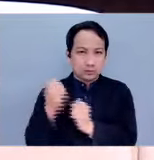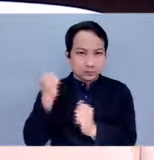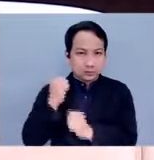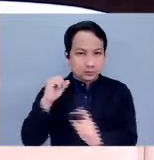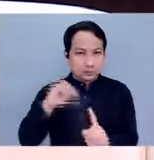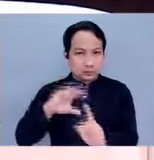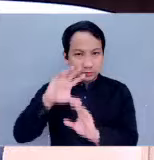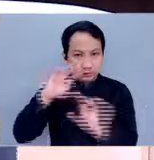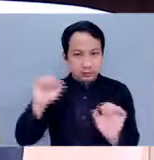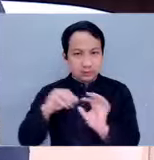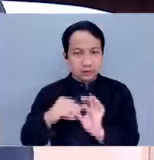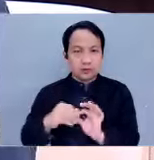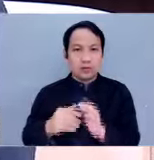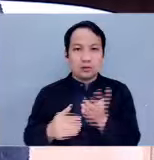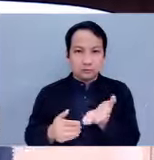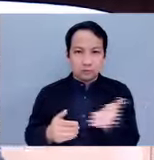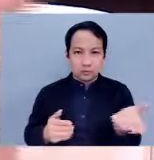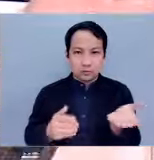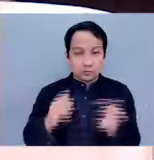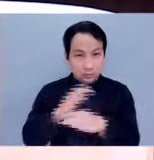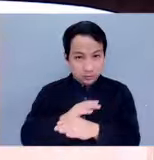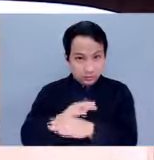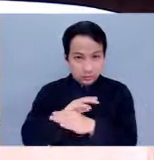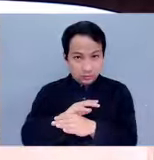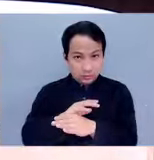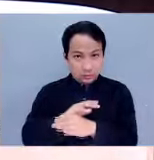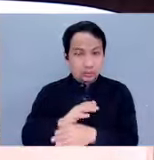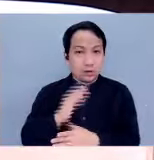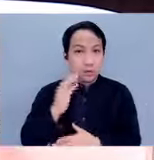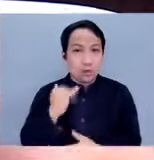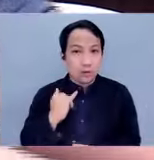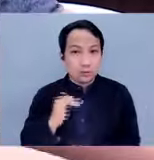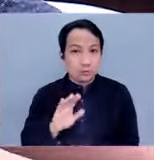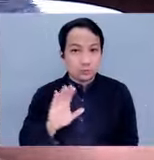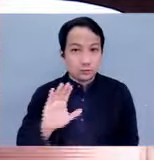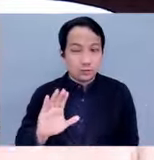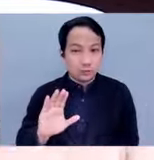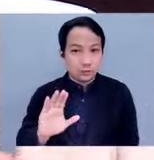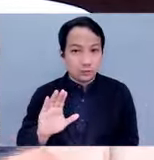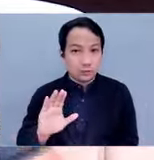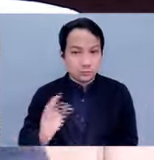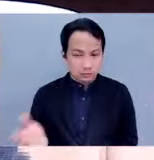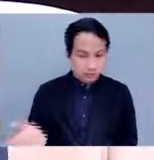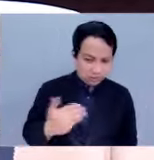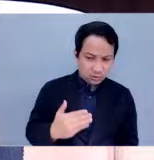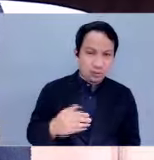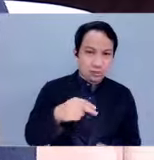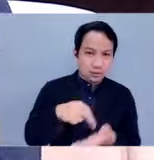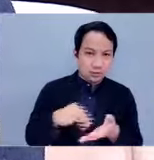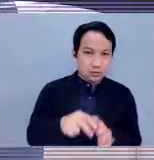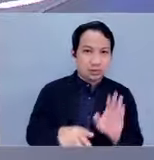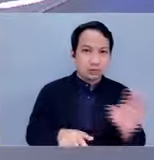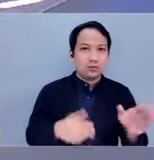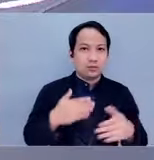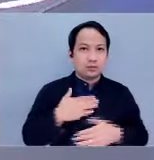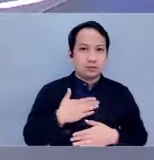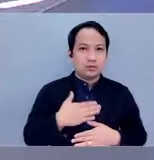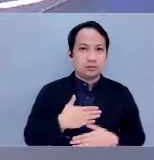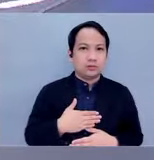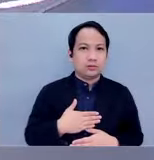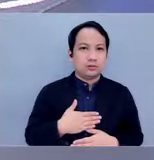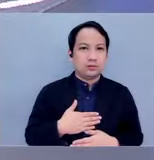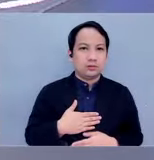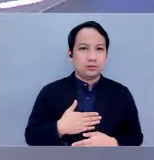mga bata kaya mag-iingat po tayo. Mm-hmm. Kasi katulad yung sa reunion na, anak, mag-dance ka naman para masaya silang lahat. Di ba ang